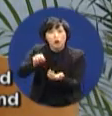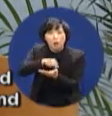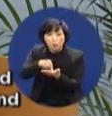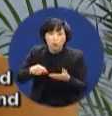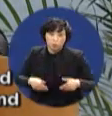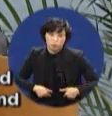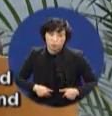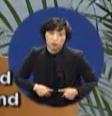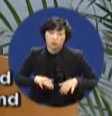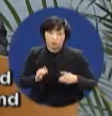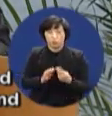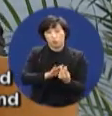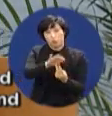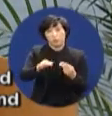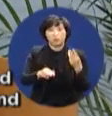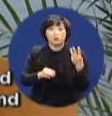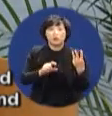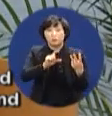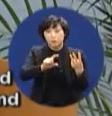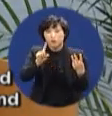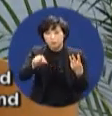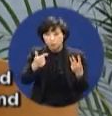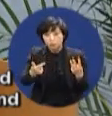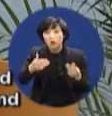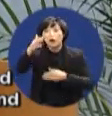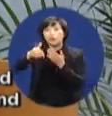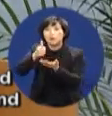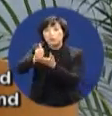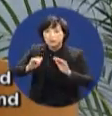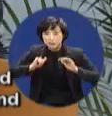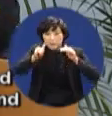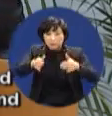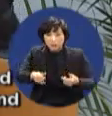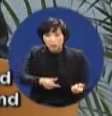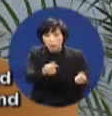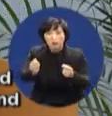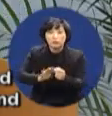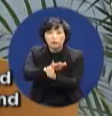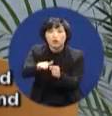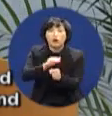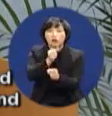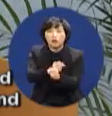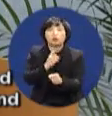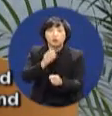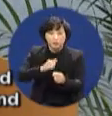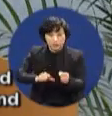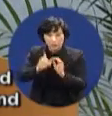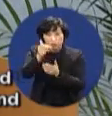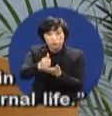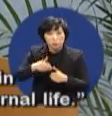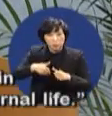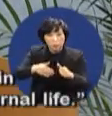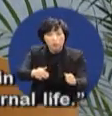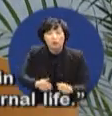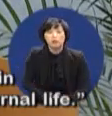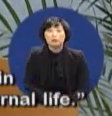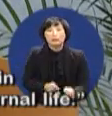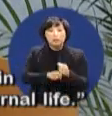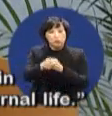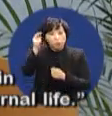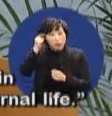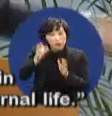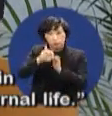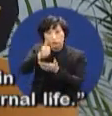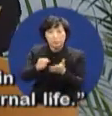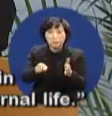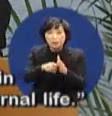말이오. 요한복음 3장 16절에 하나님이 세상을 이처럼 사랑하사 독생자를 주셨으니 이는